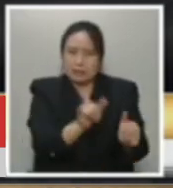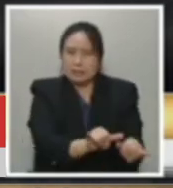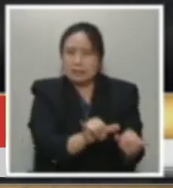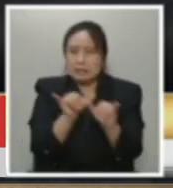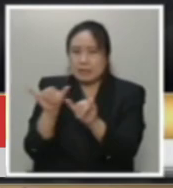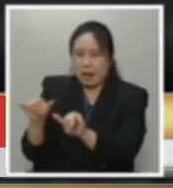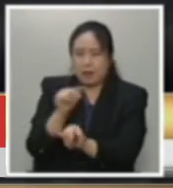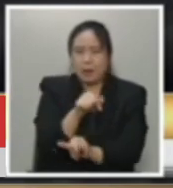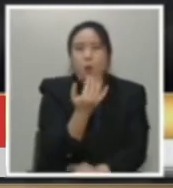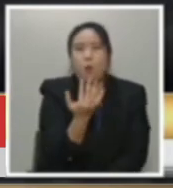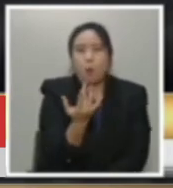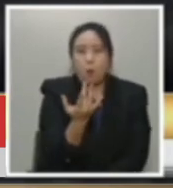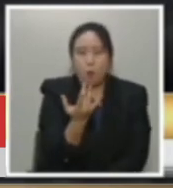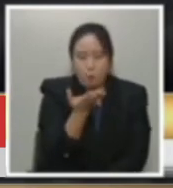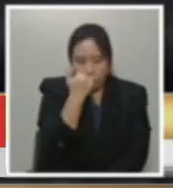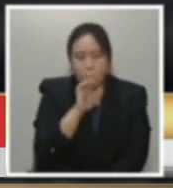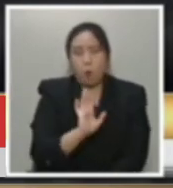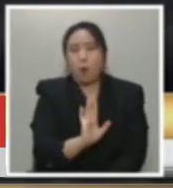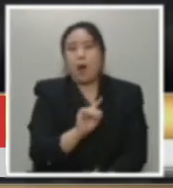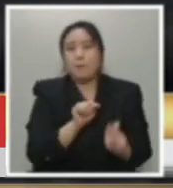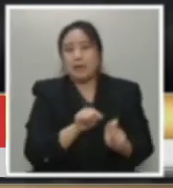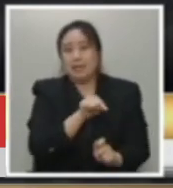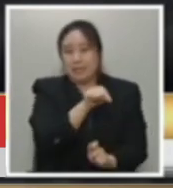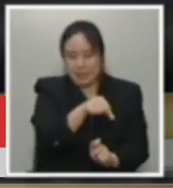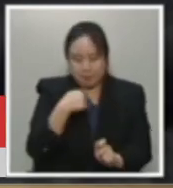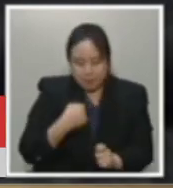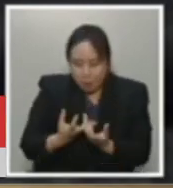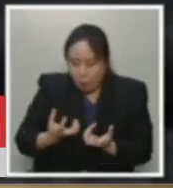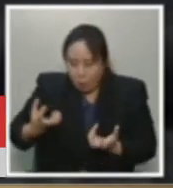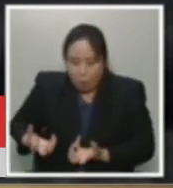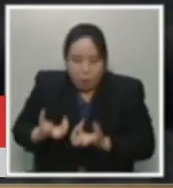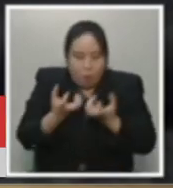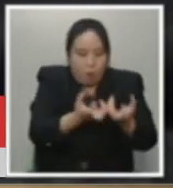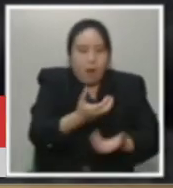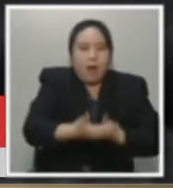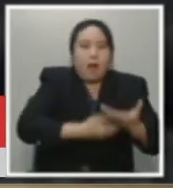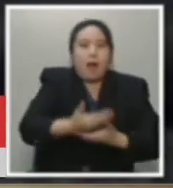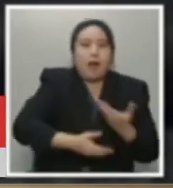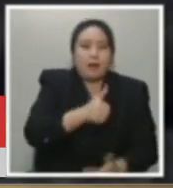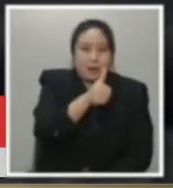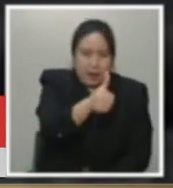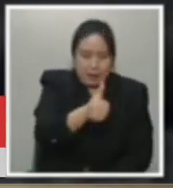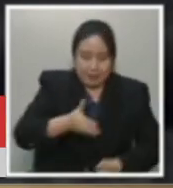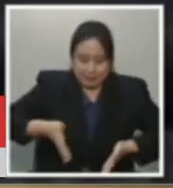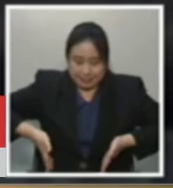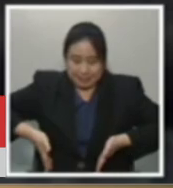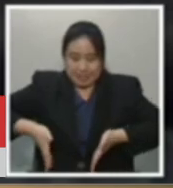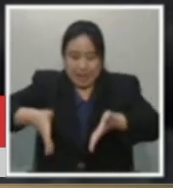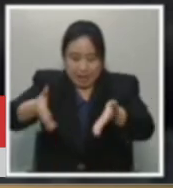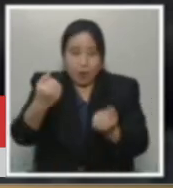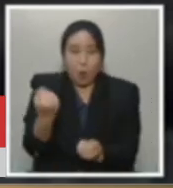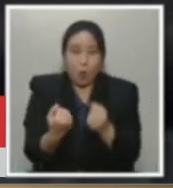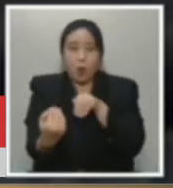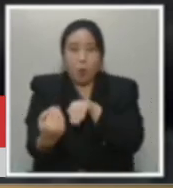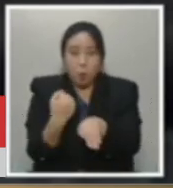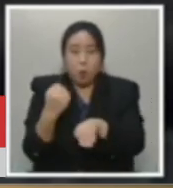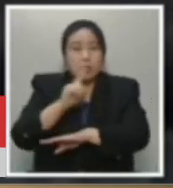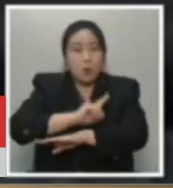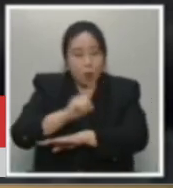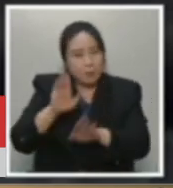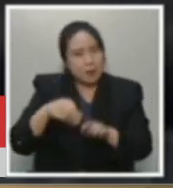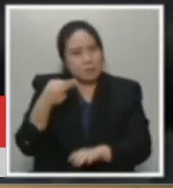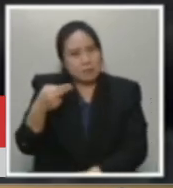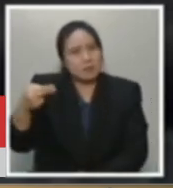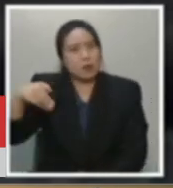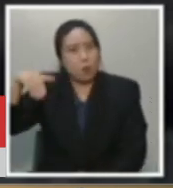แก่คนในอำเภอแม่ทาจะมีช่องทางในการขายถนนเส้นนี้คนผ่านวันหนึ่งหลายหมื่นคันนะครับแต่ว่าเมื่อตัดโ